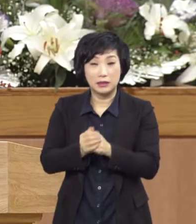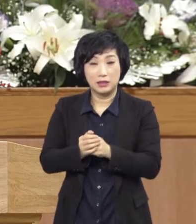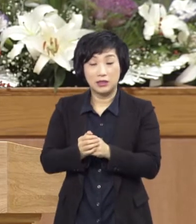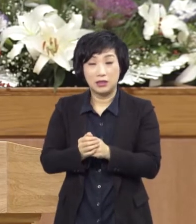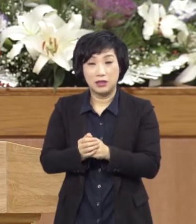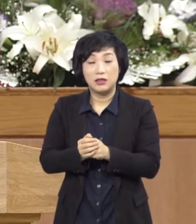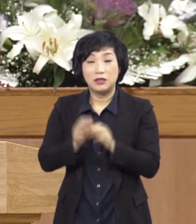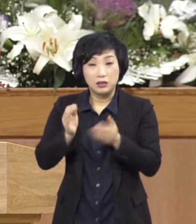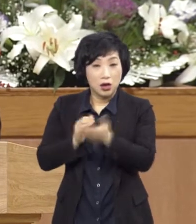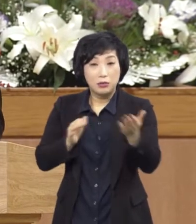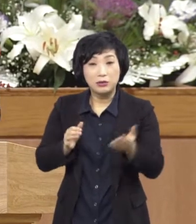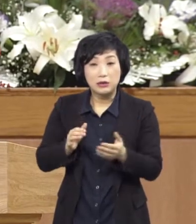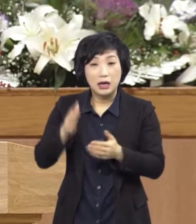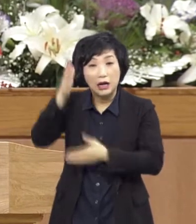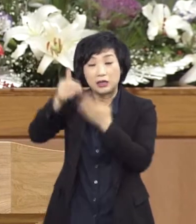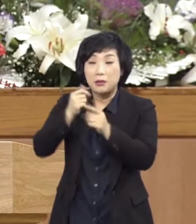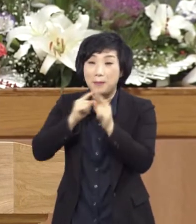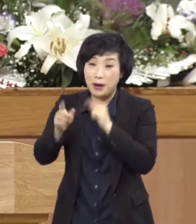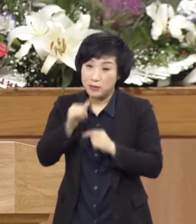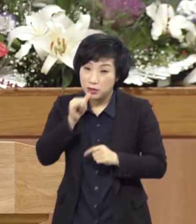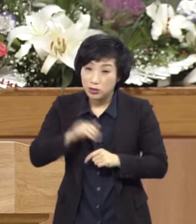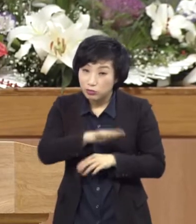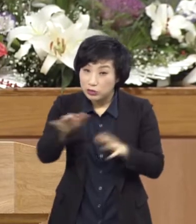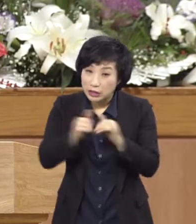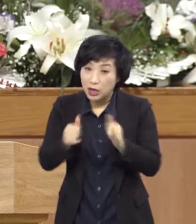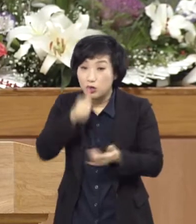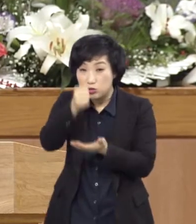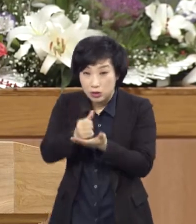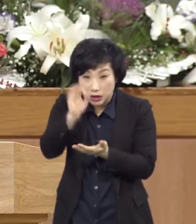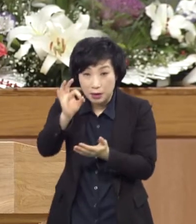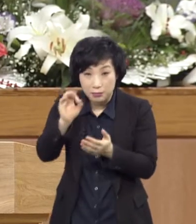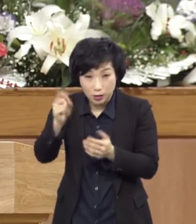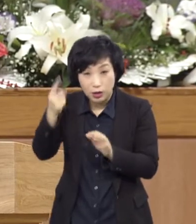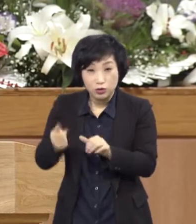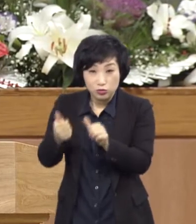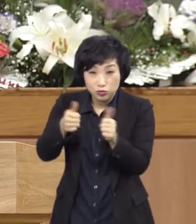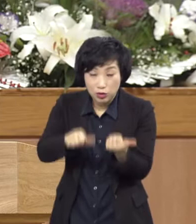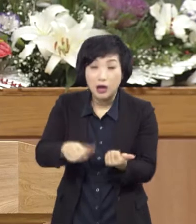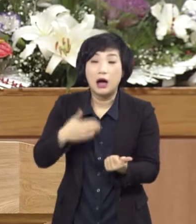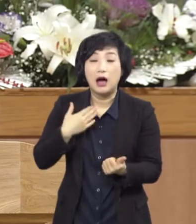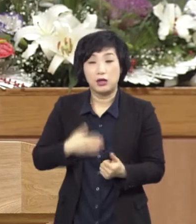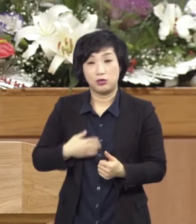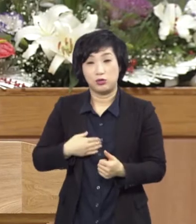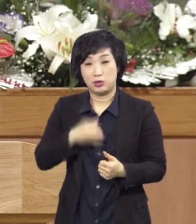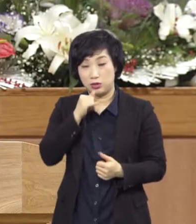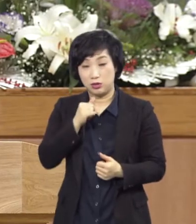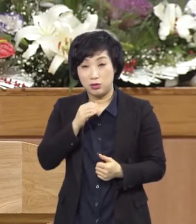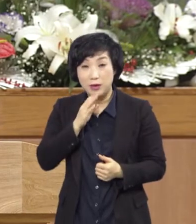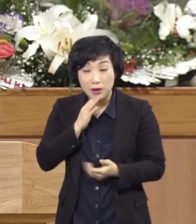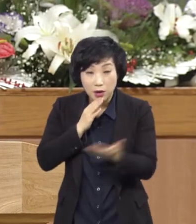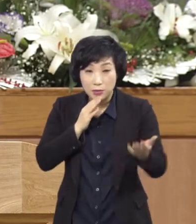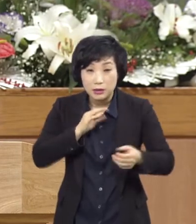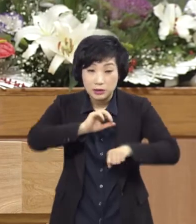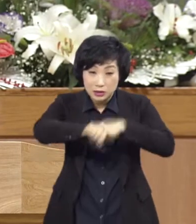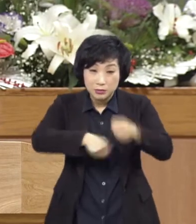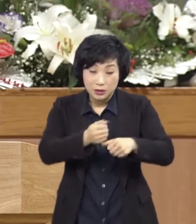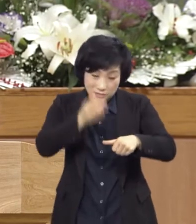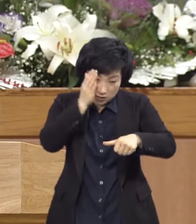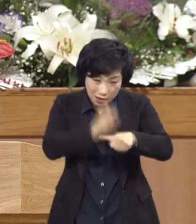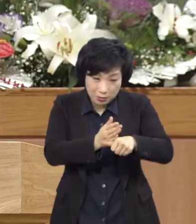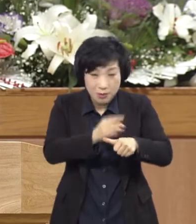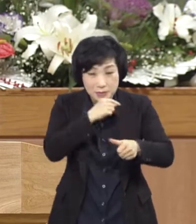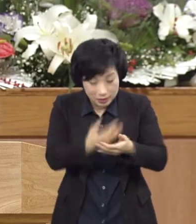죄값으로 죽게 됨을 알고 짐승을 잡아서 계속 죽이면서 인간의 죄를 용서하는